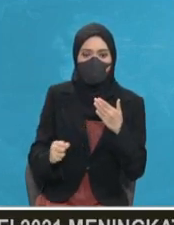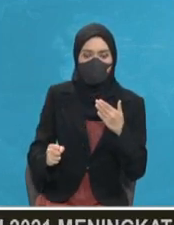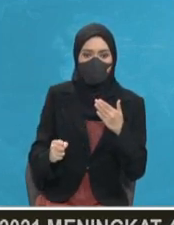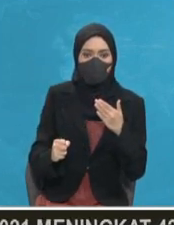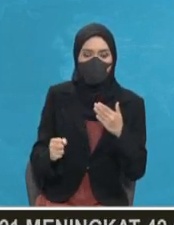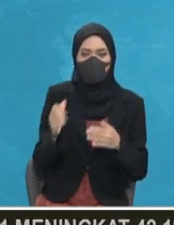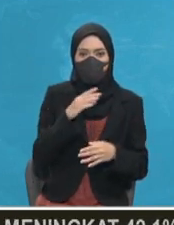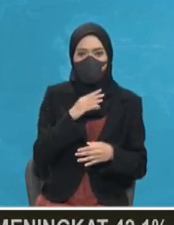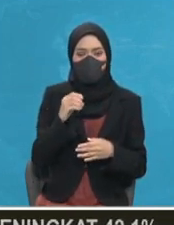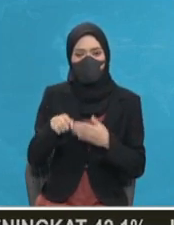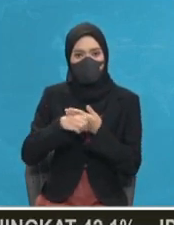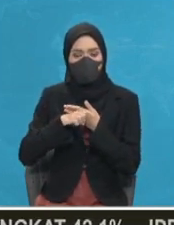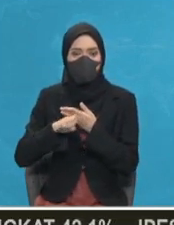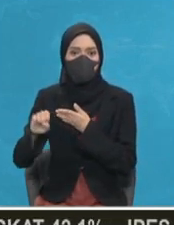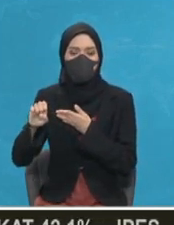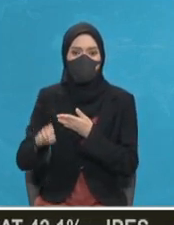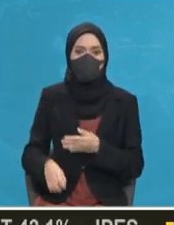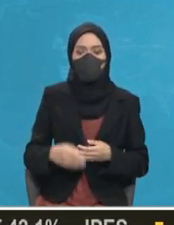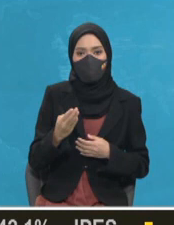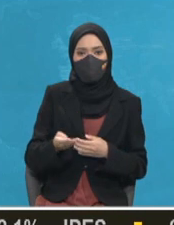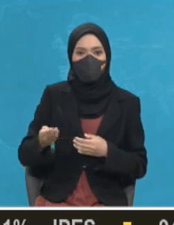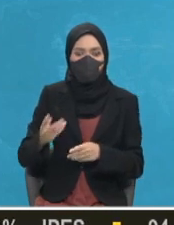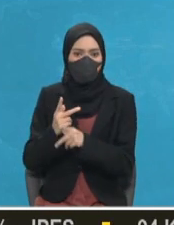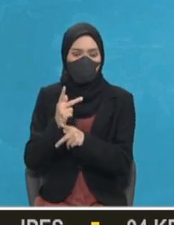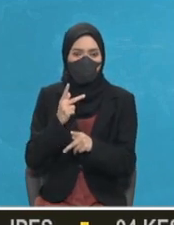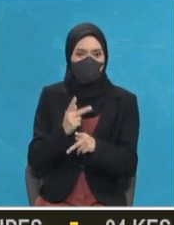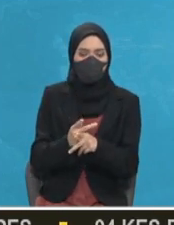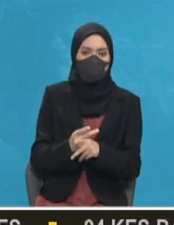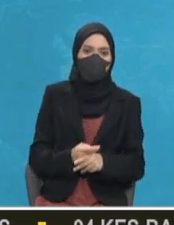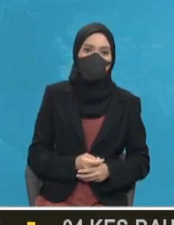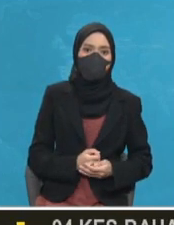dan juga Expo Center dan kelengkapan pengangkutan